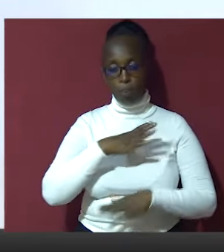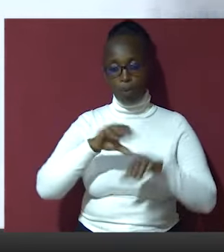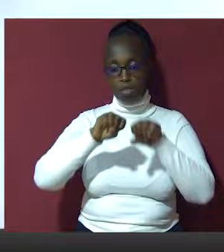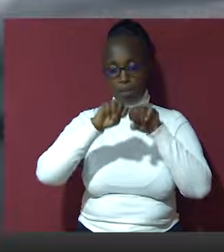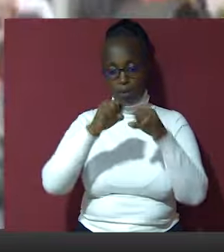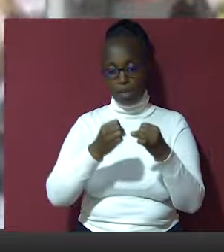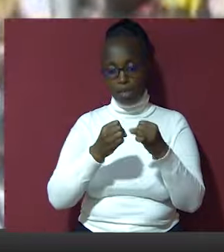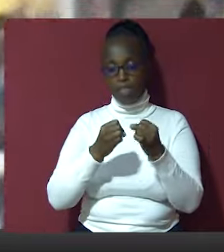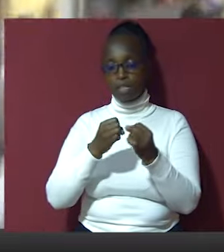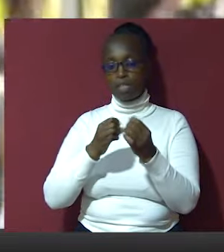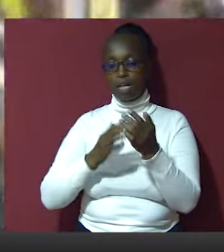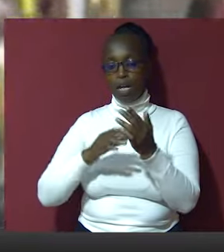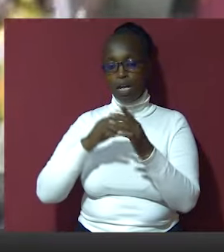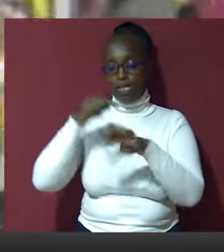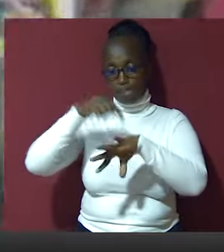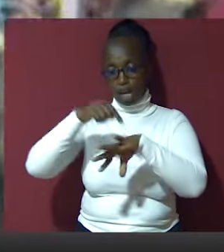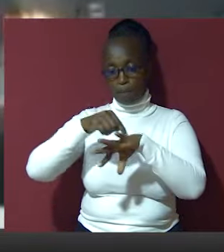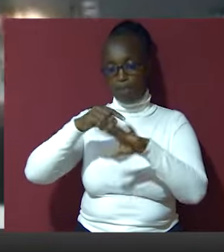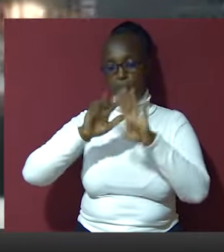kupinga mswada wa fedha wa mwaka wa